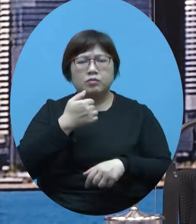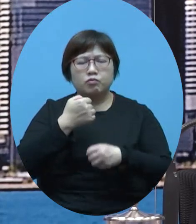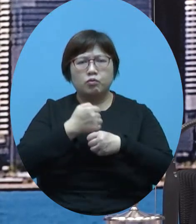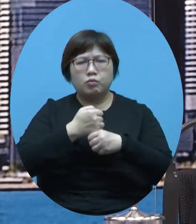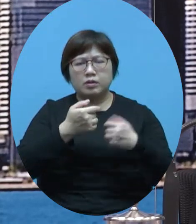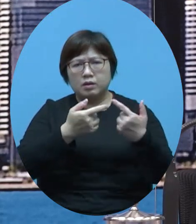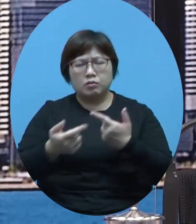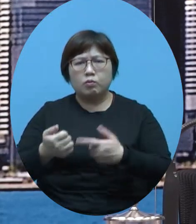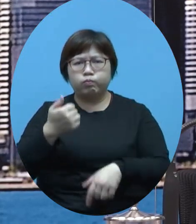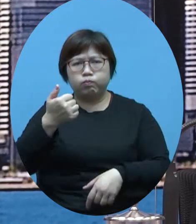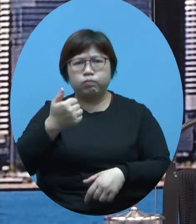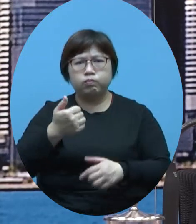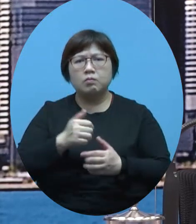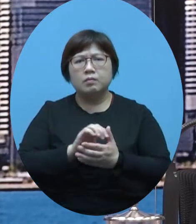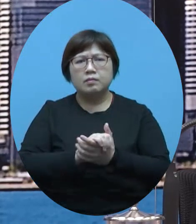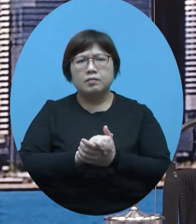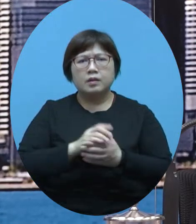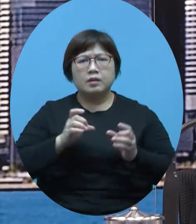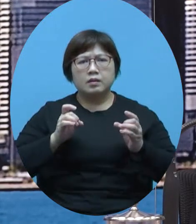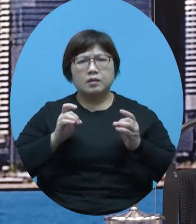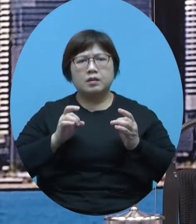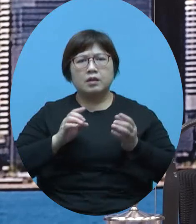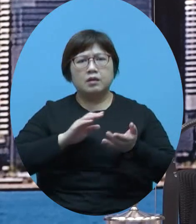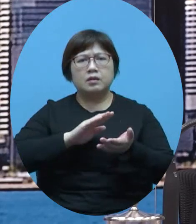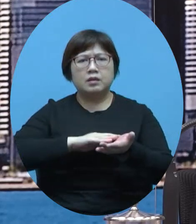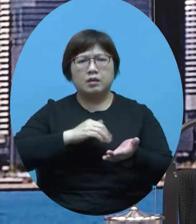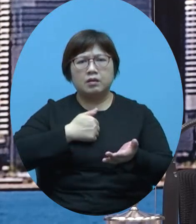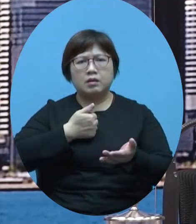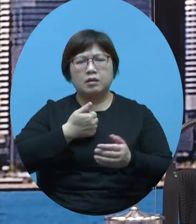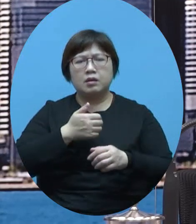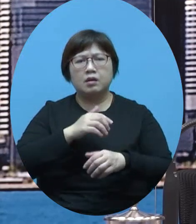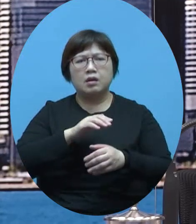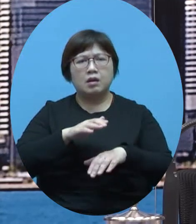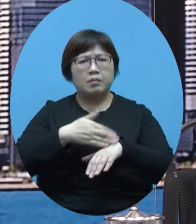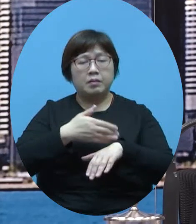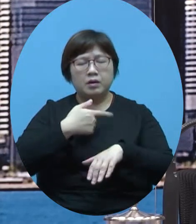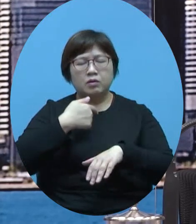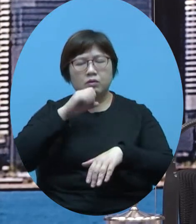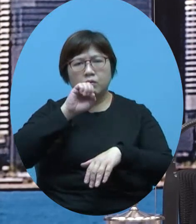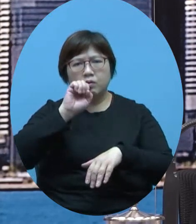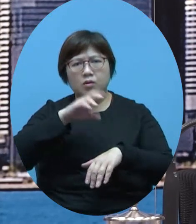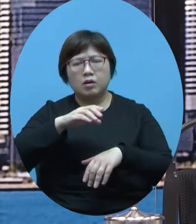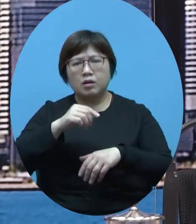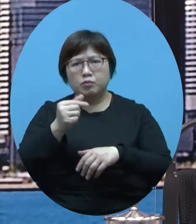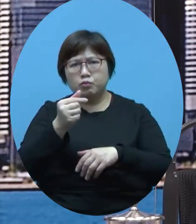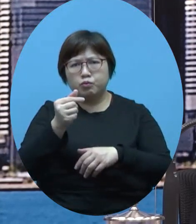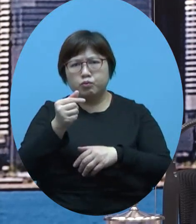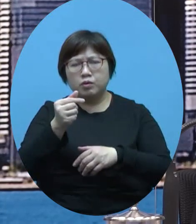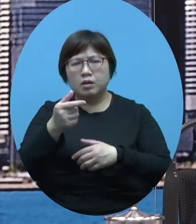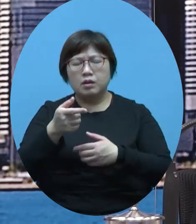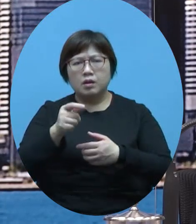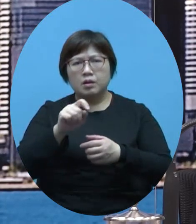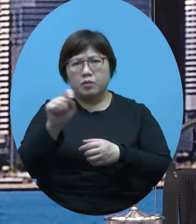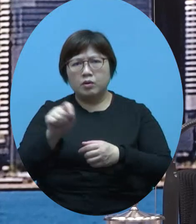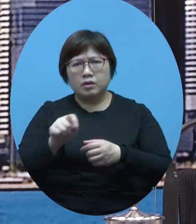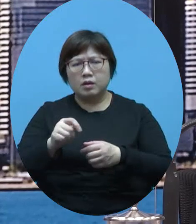做。咁私家醫生咧，頭先我都提到啦，佢哋嗰個陽性個比率咧算係高嘅